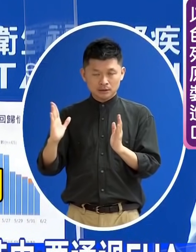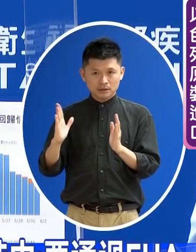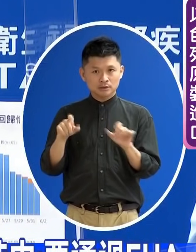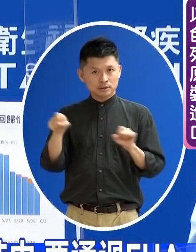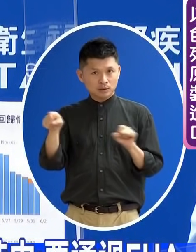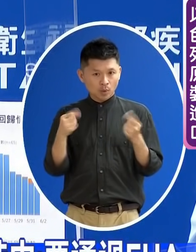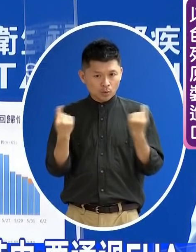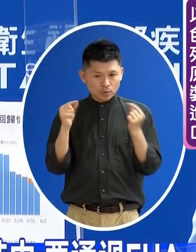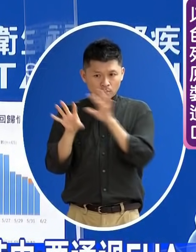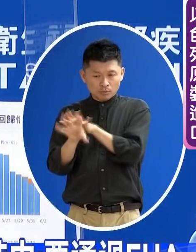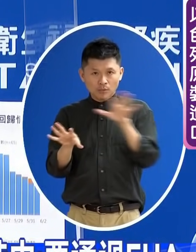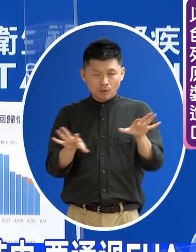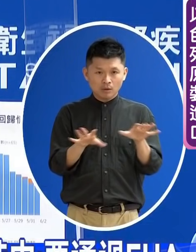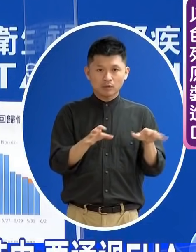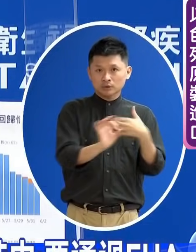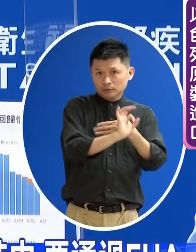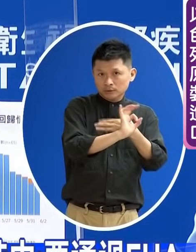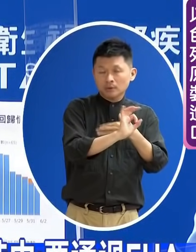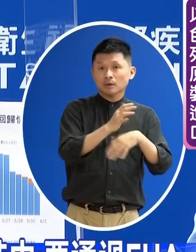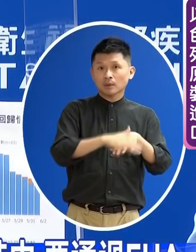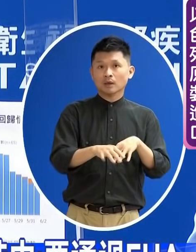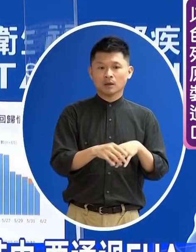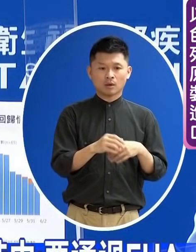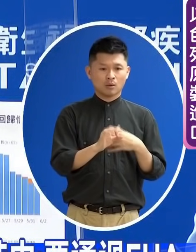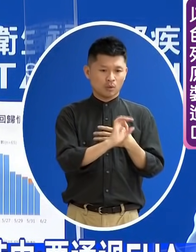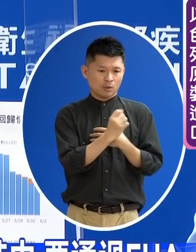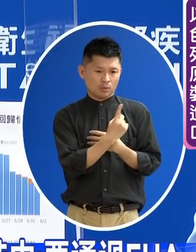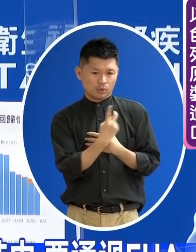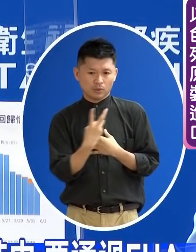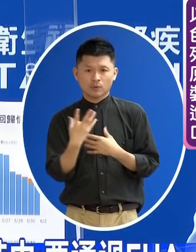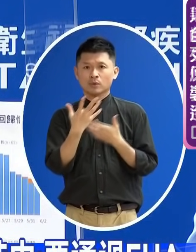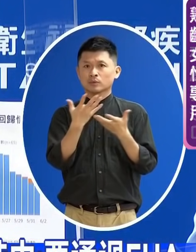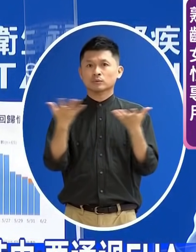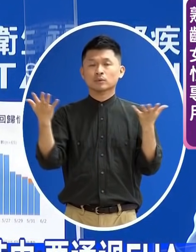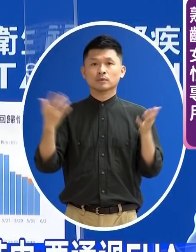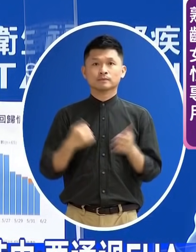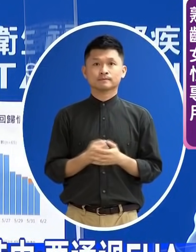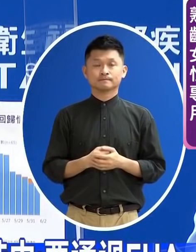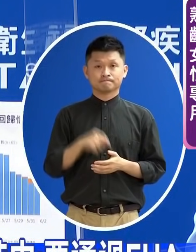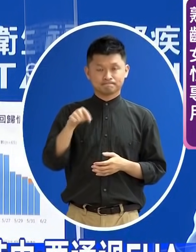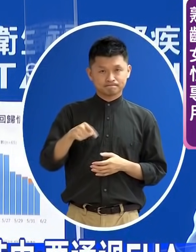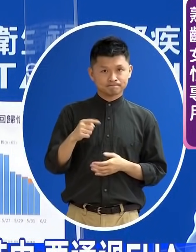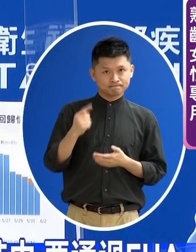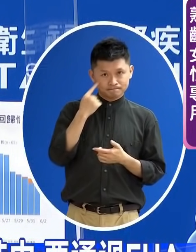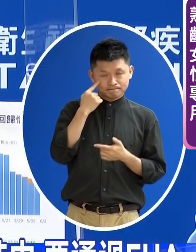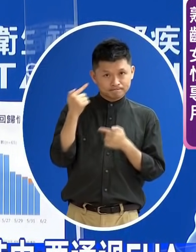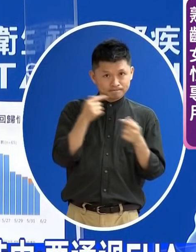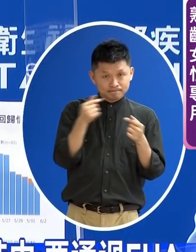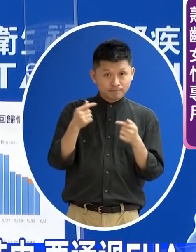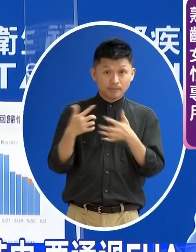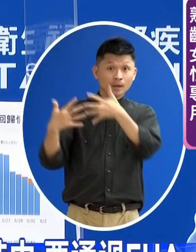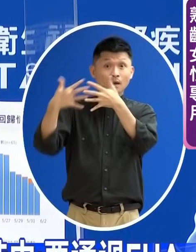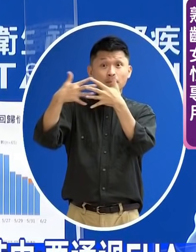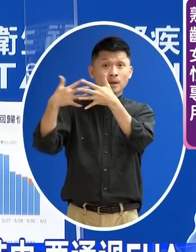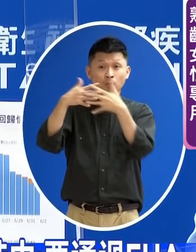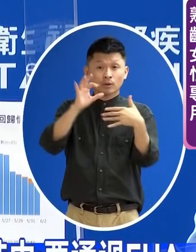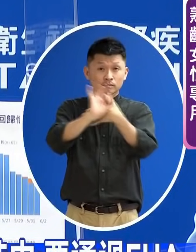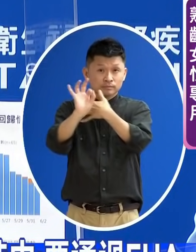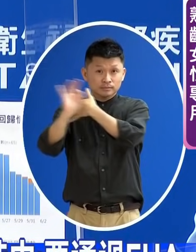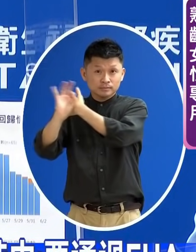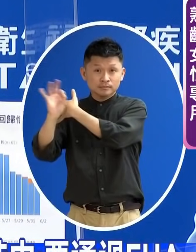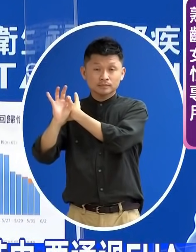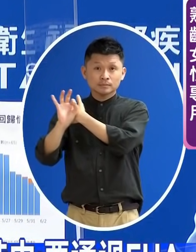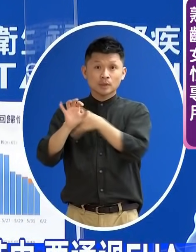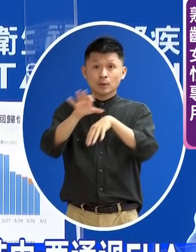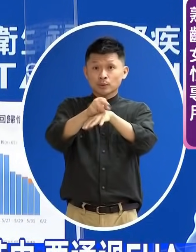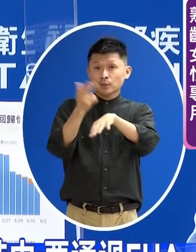划，那都会有。好，那所以呢，就会那个地方再看，所以每个国家做起来，最后他从学术